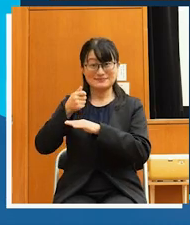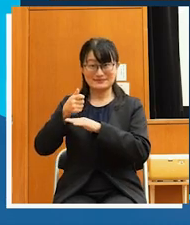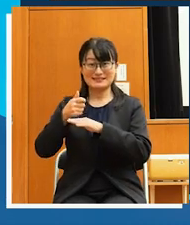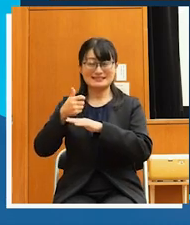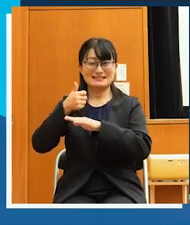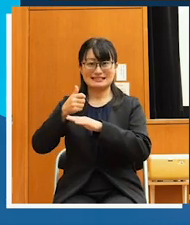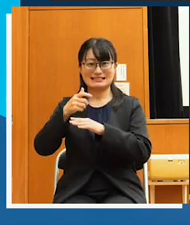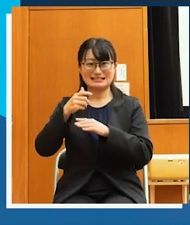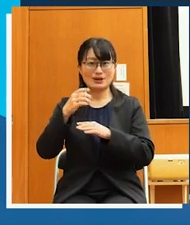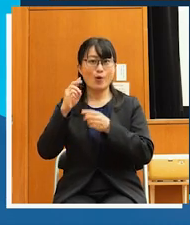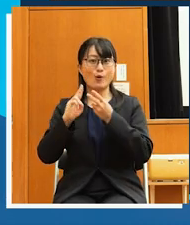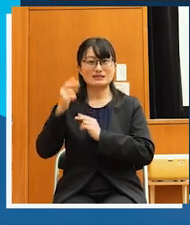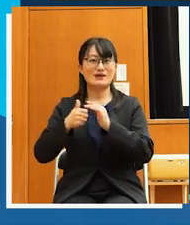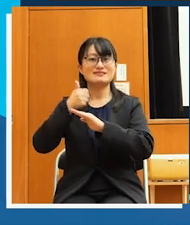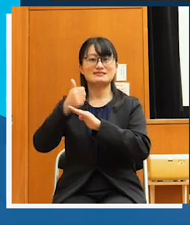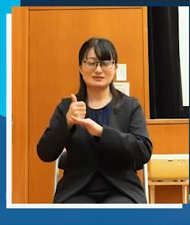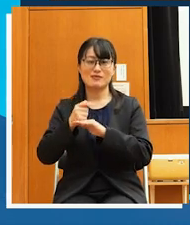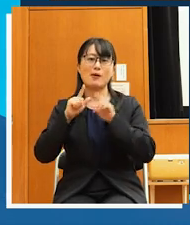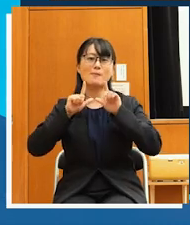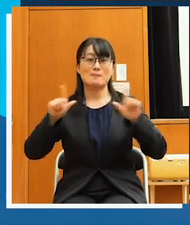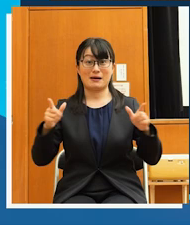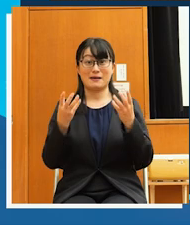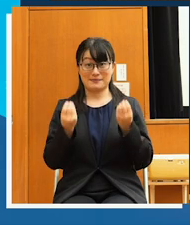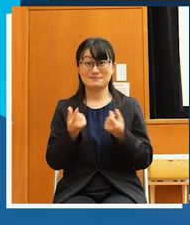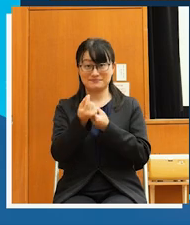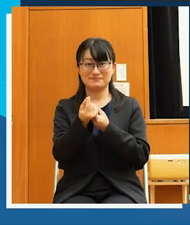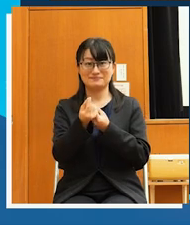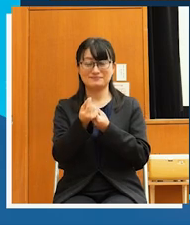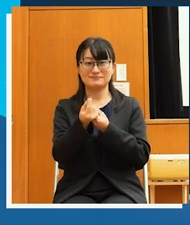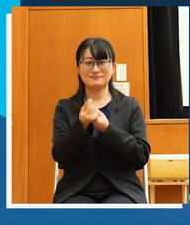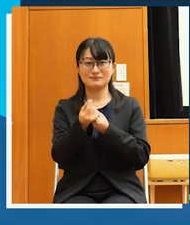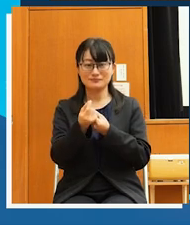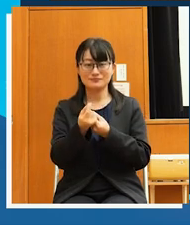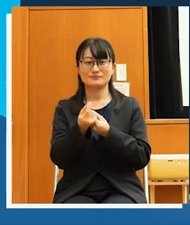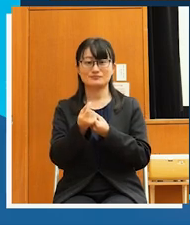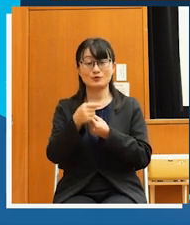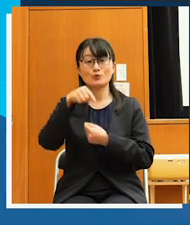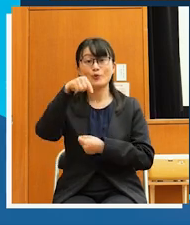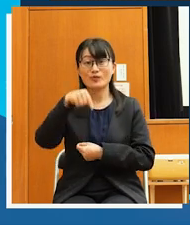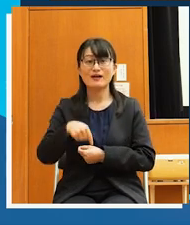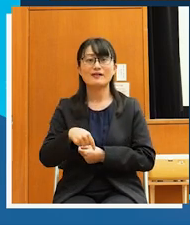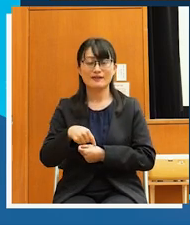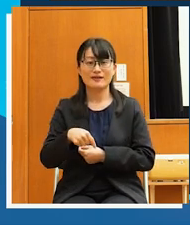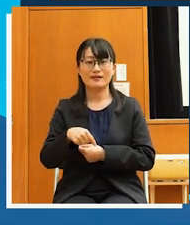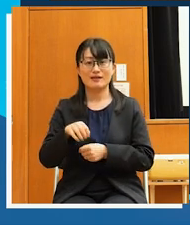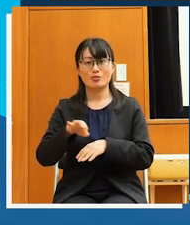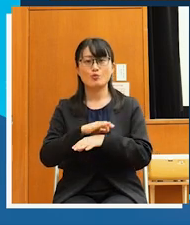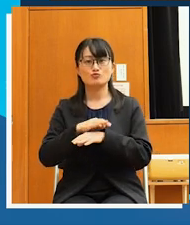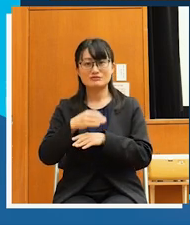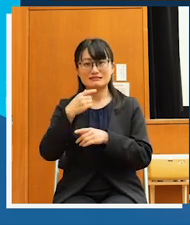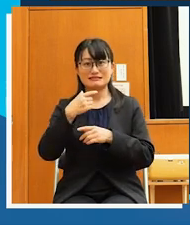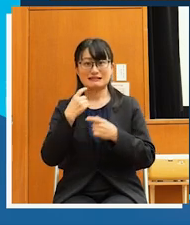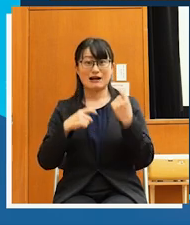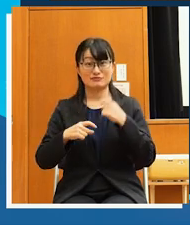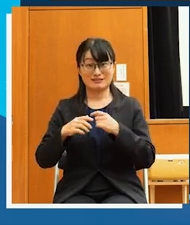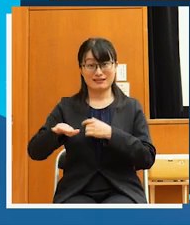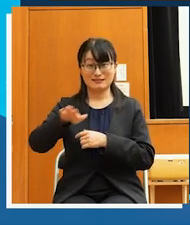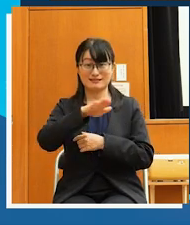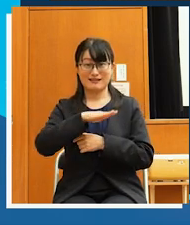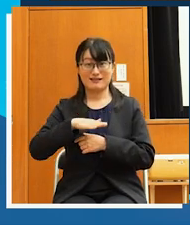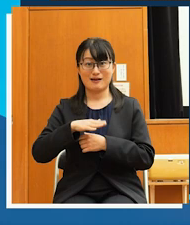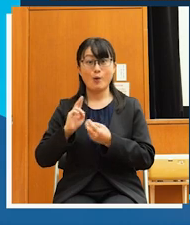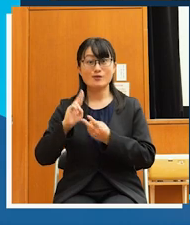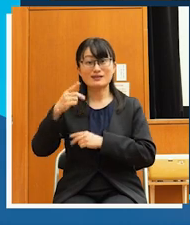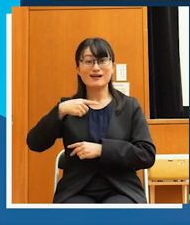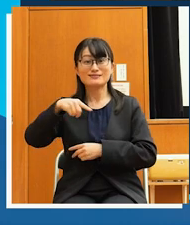が知事がこれからお話しされる際の前提条件になるかなと思うのでまずこの中でですね特に学生さんなんですけれども沖縄に行ったことが